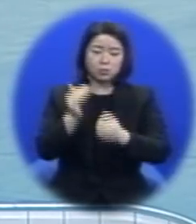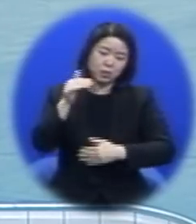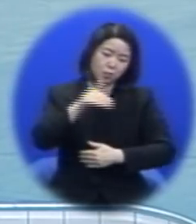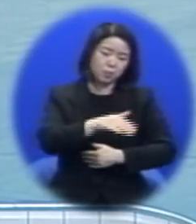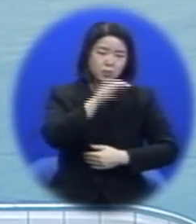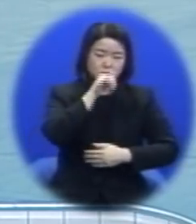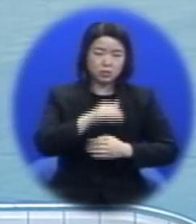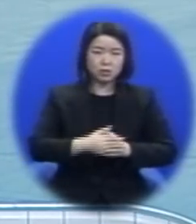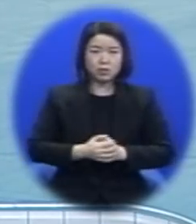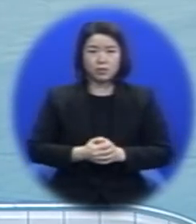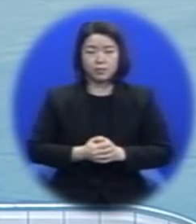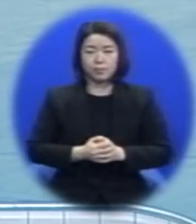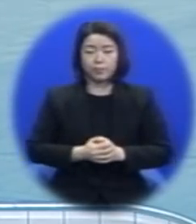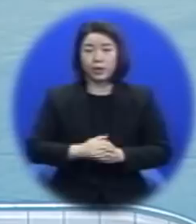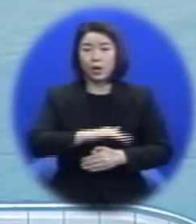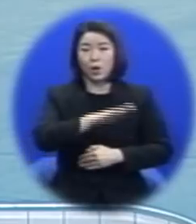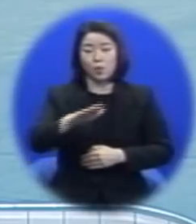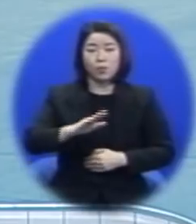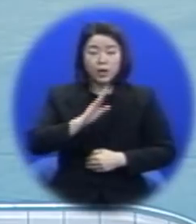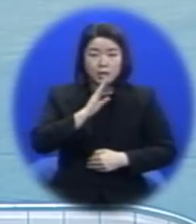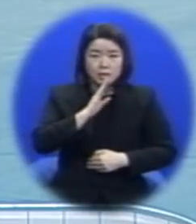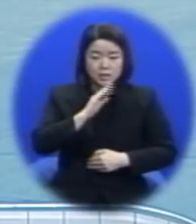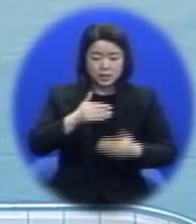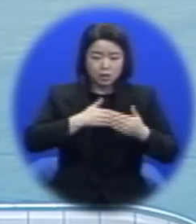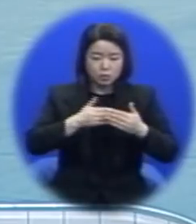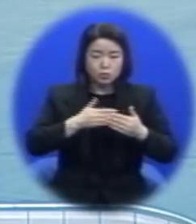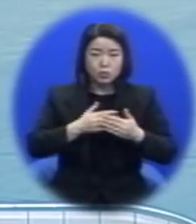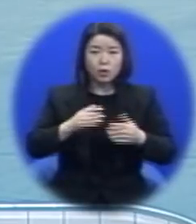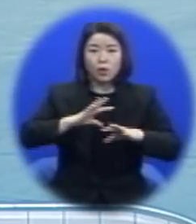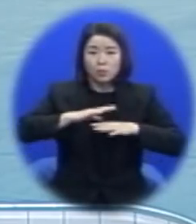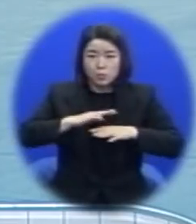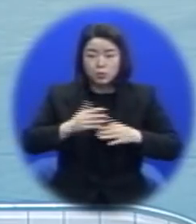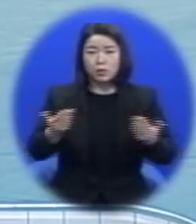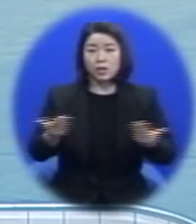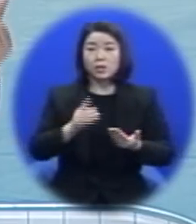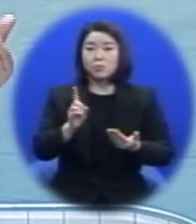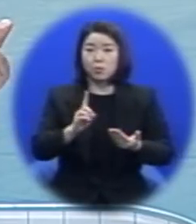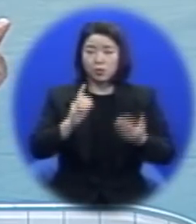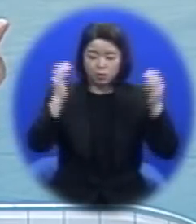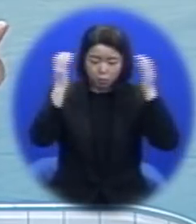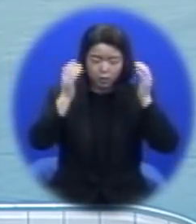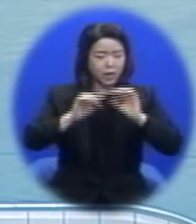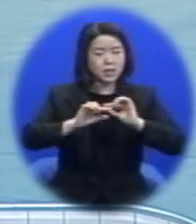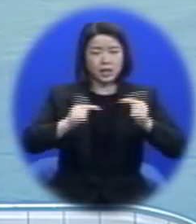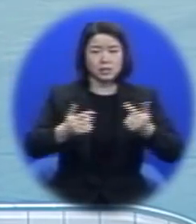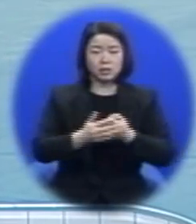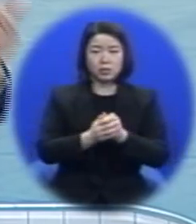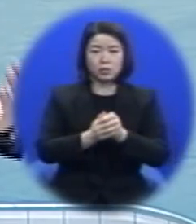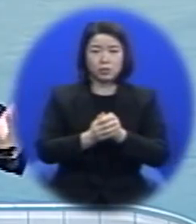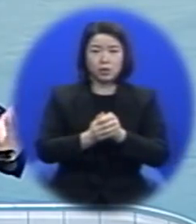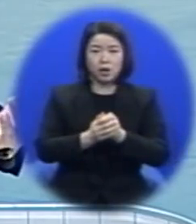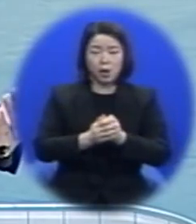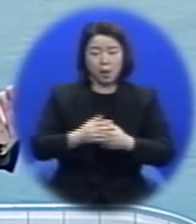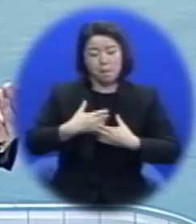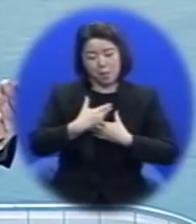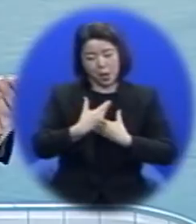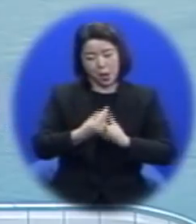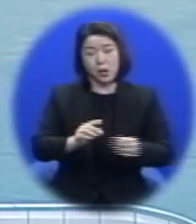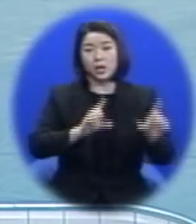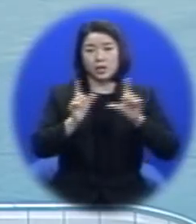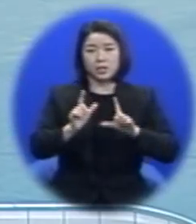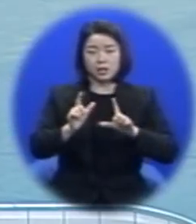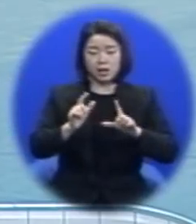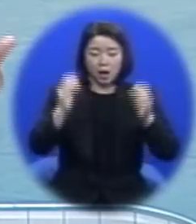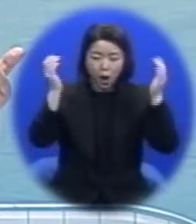여러분, 우리가 진짜 두려워해야 될 것은 고난이 아닙니다. 편안하게 살다가 고난을 회피하고 살다가